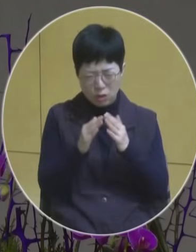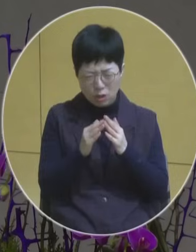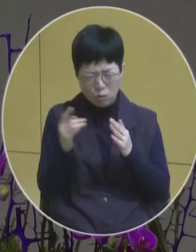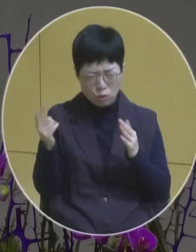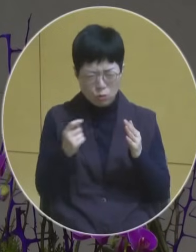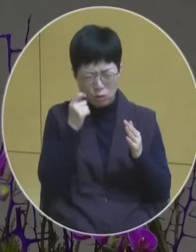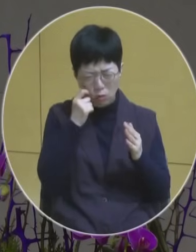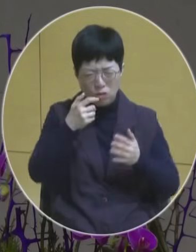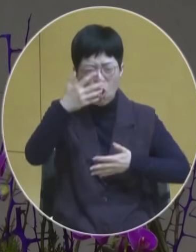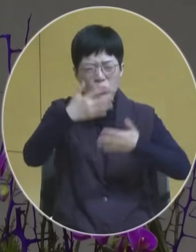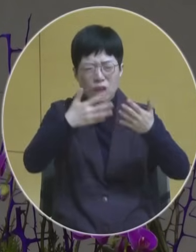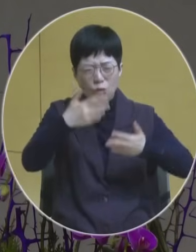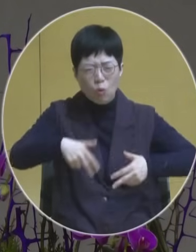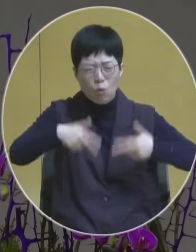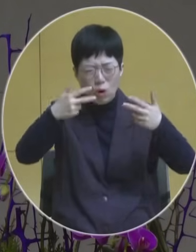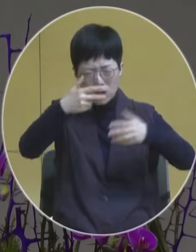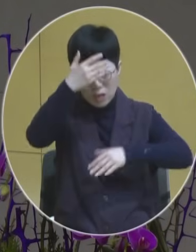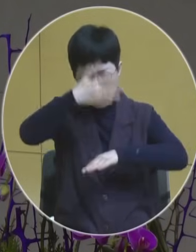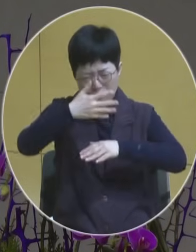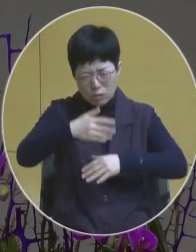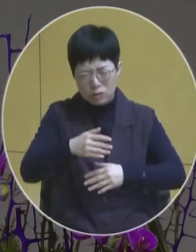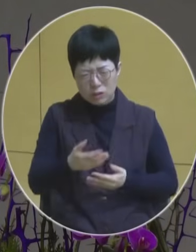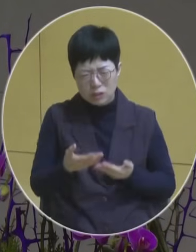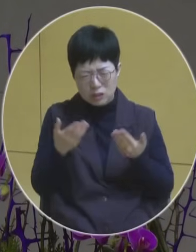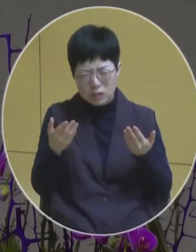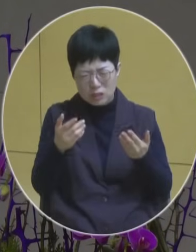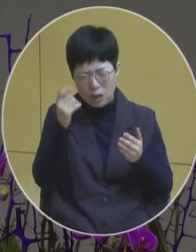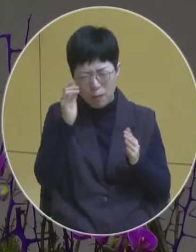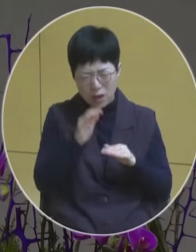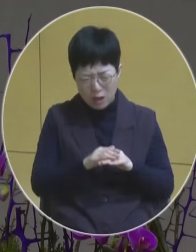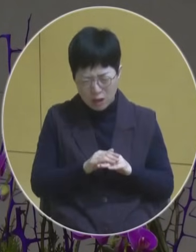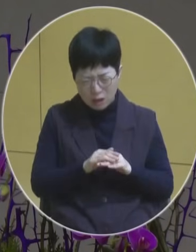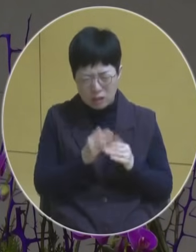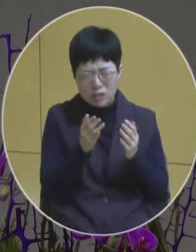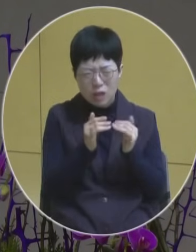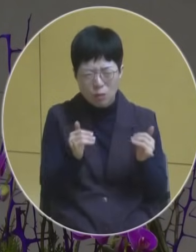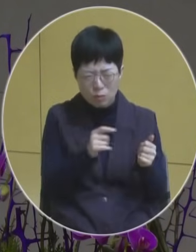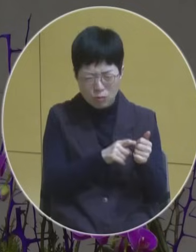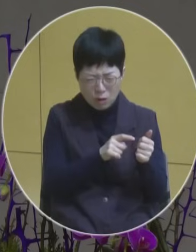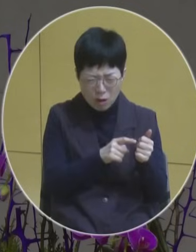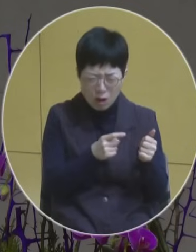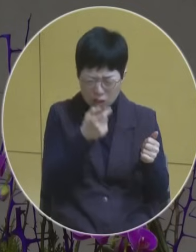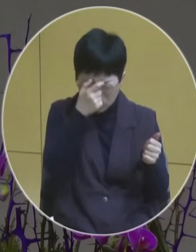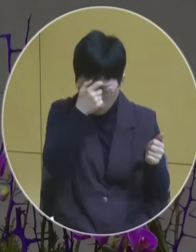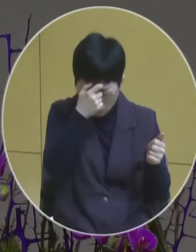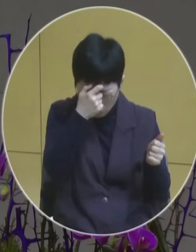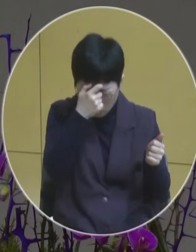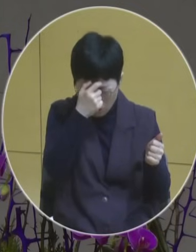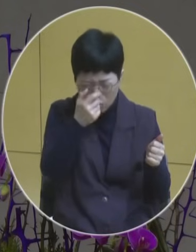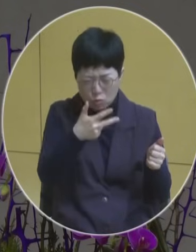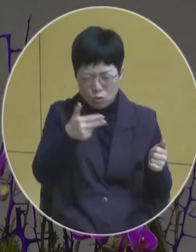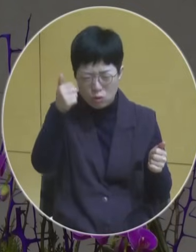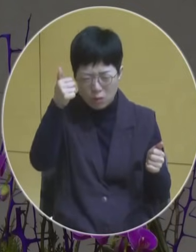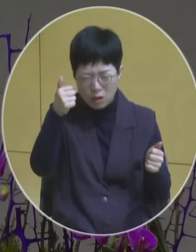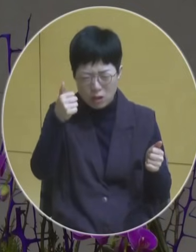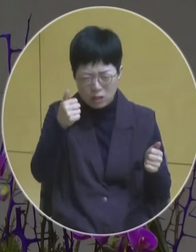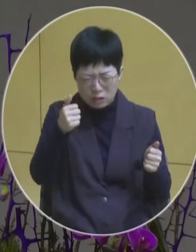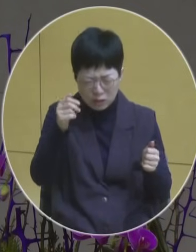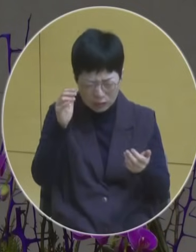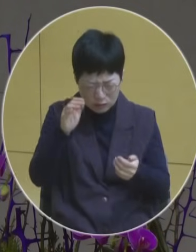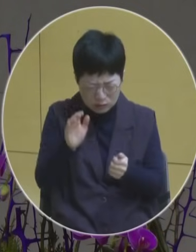못하고 영상으로 예배를 드릴 수밖에 없는 상황 속에 있는 분들 위해 주님 함께 하시고, 주님이 주님의 펴든